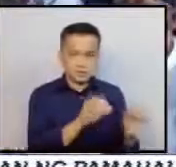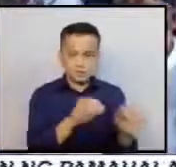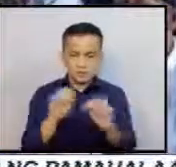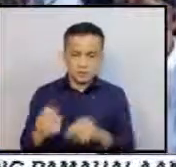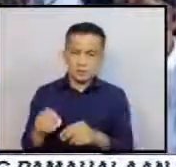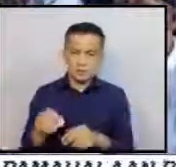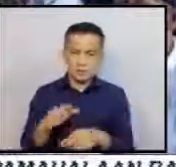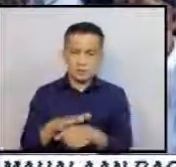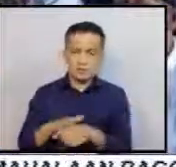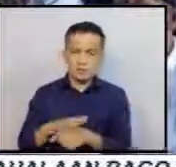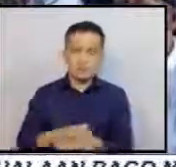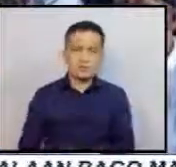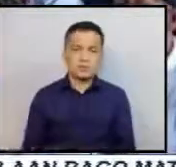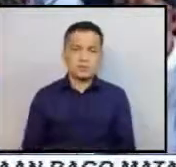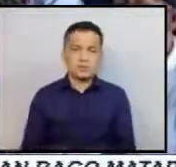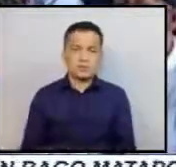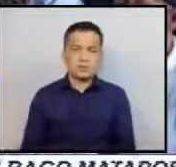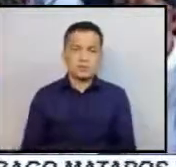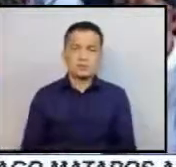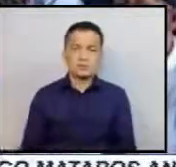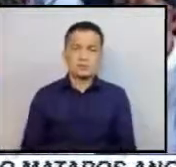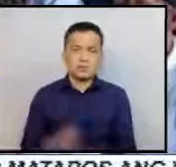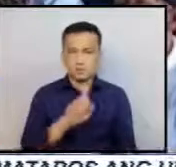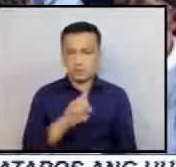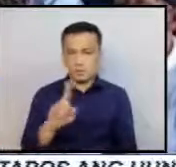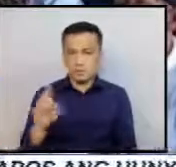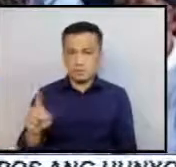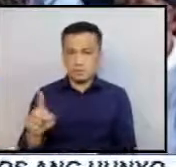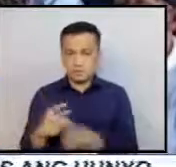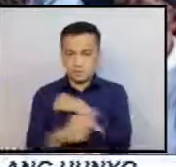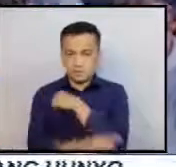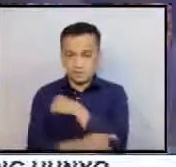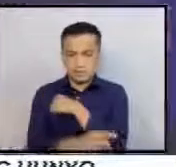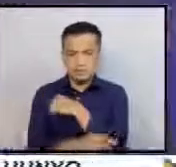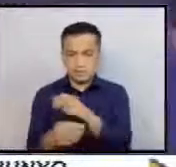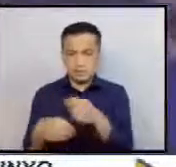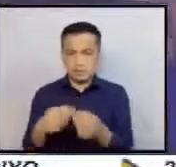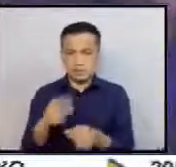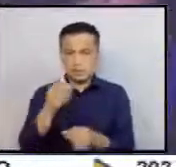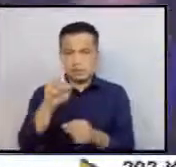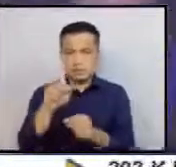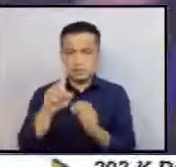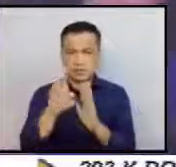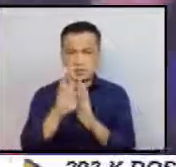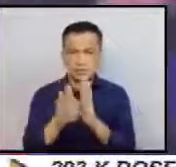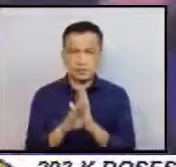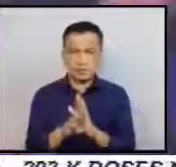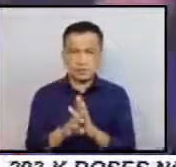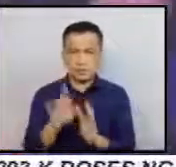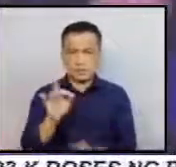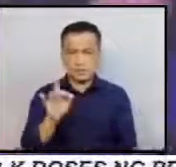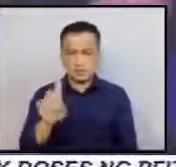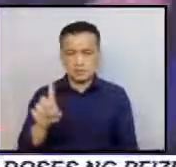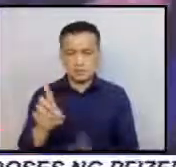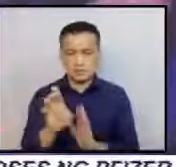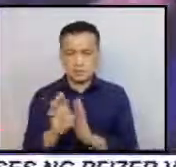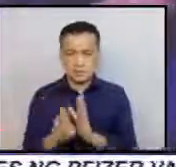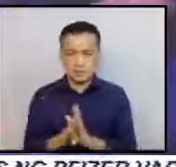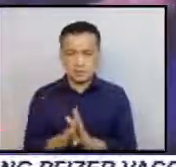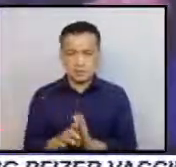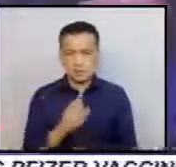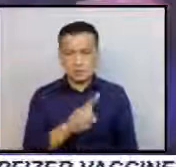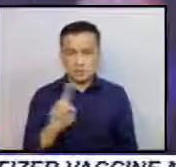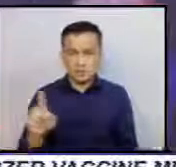ng tigi 1 billion ang bawat lalawigan. Magkano lang yon? 81 billion. Bigyan natin ang bawat munisipo